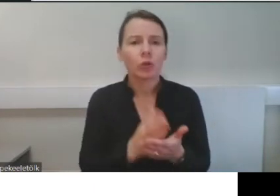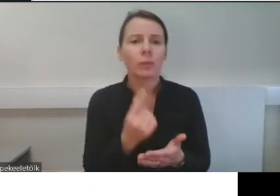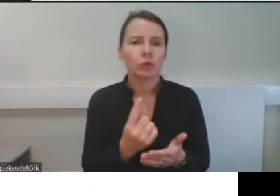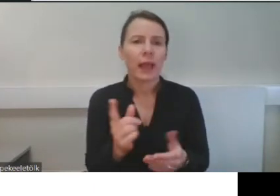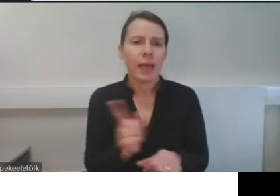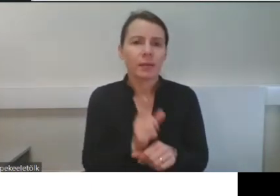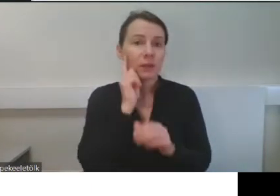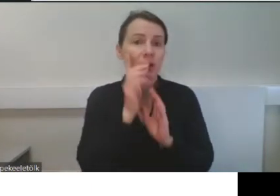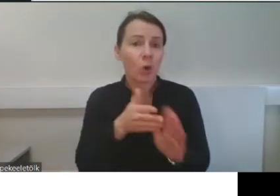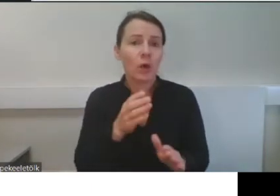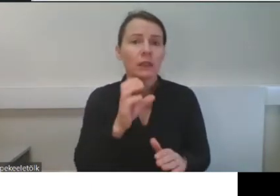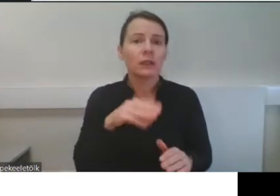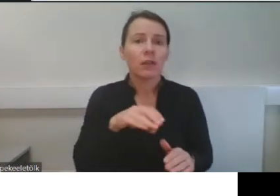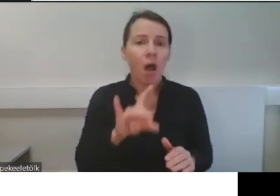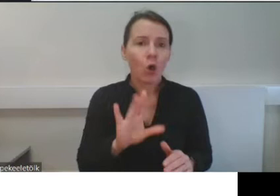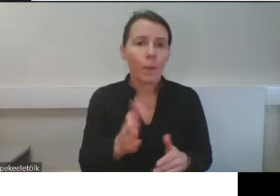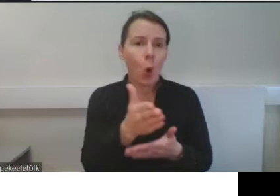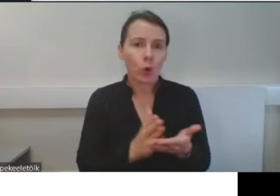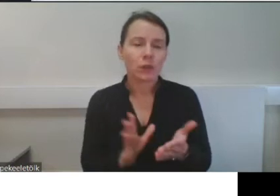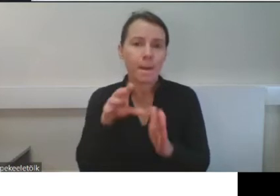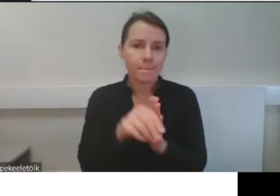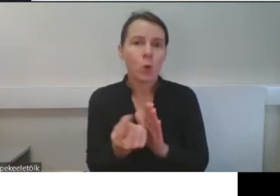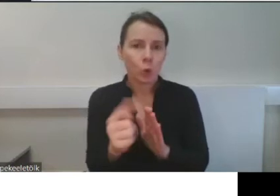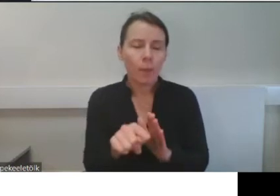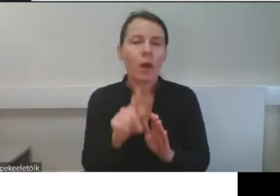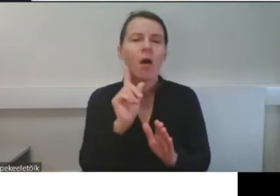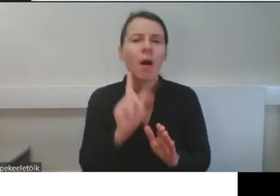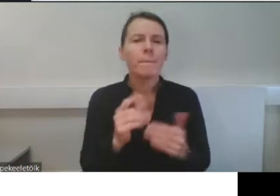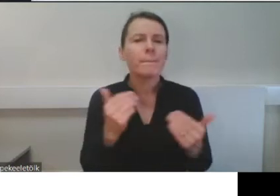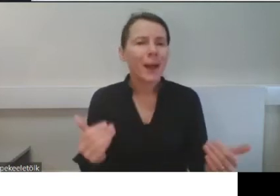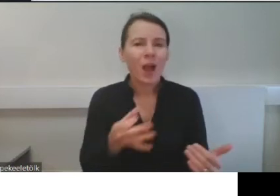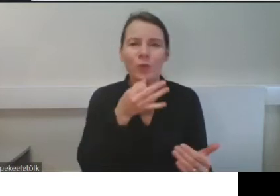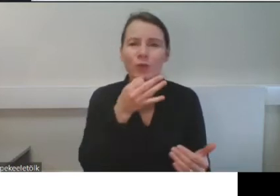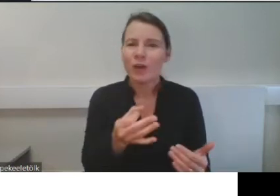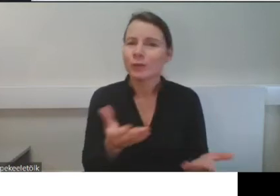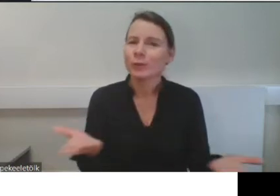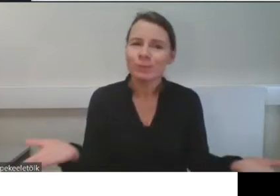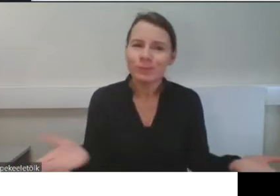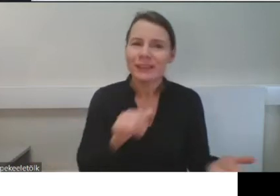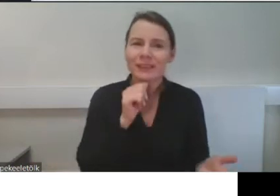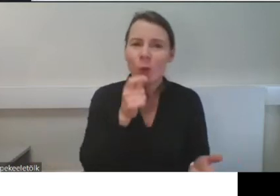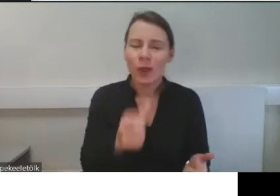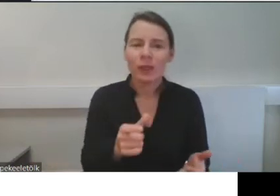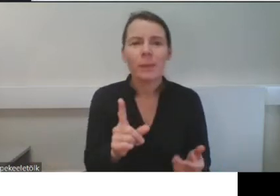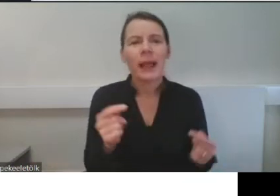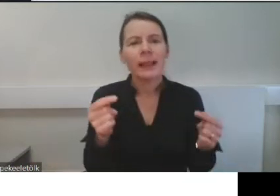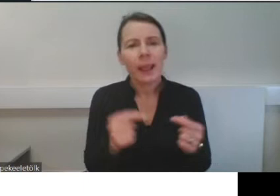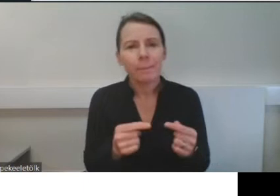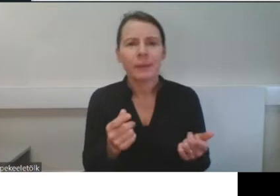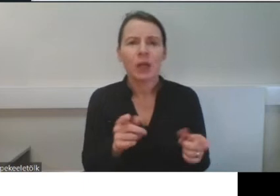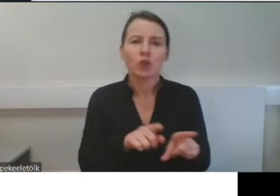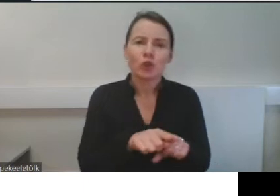siis registreerimise muutusi ja on näha, et siin teatud kriisi haripunktid on neid